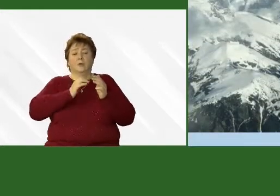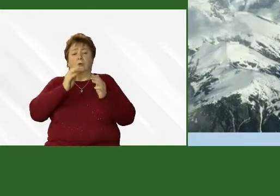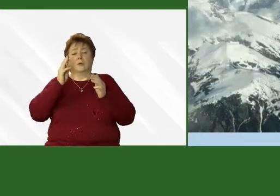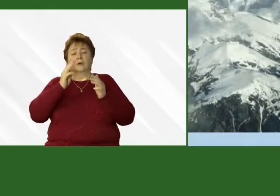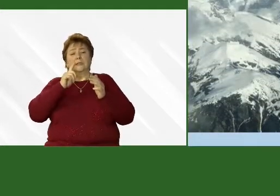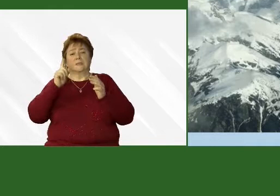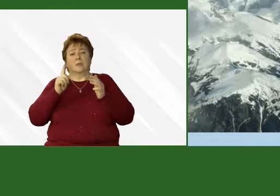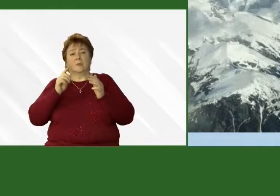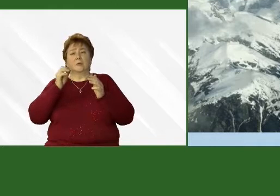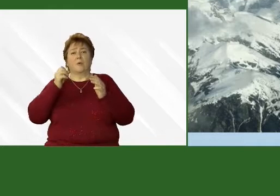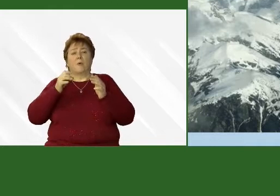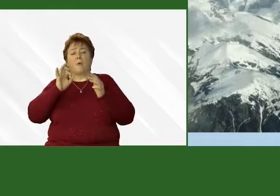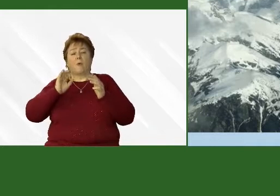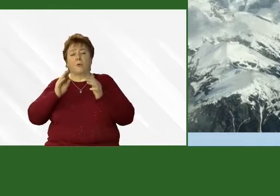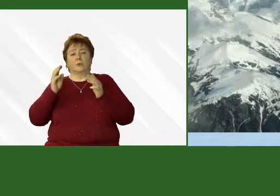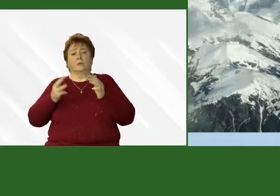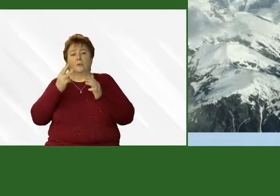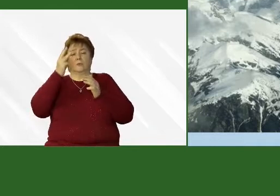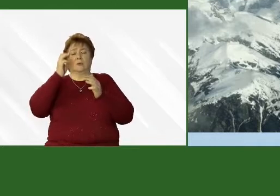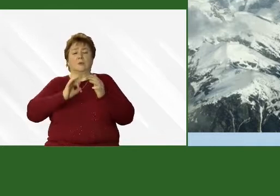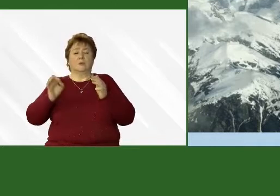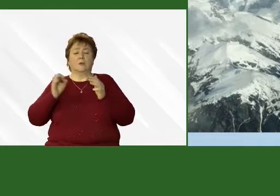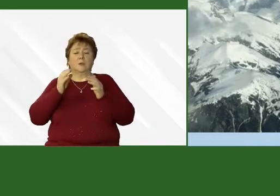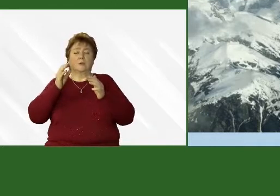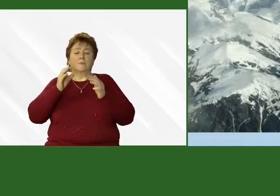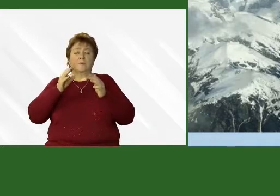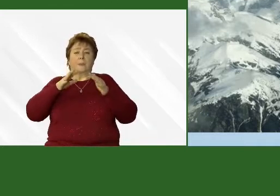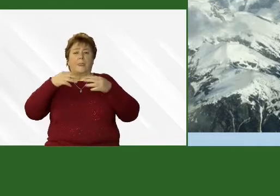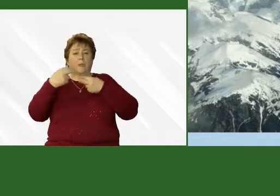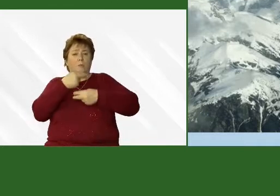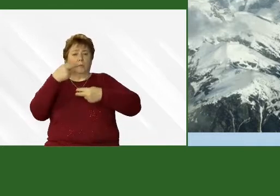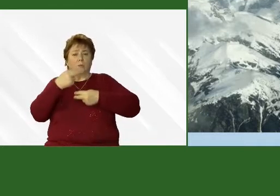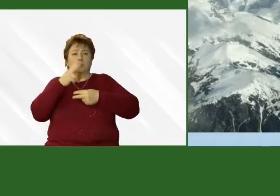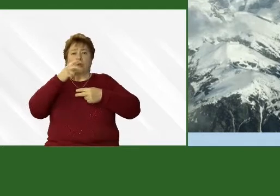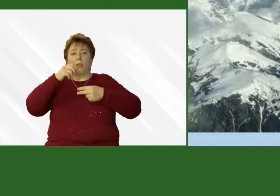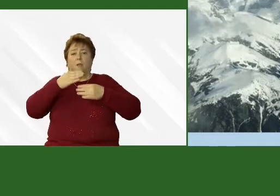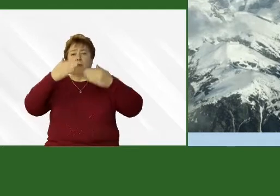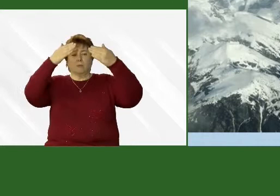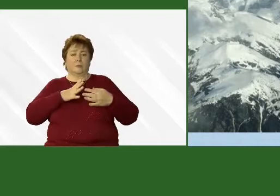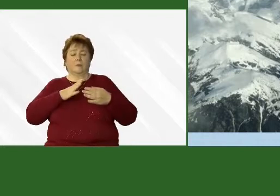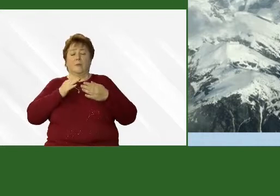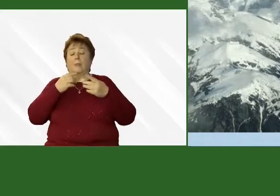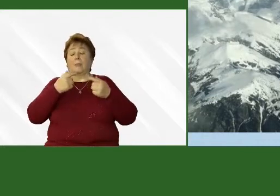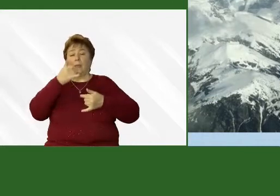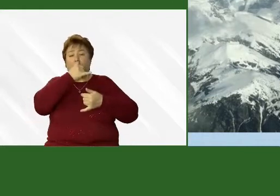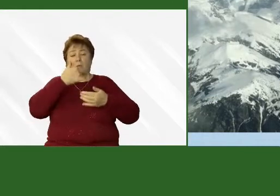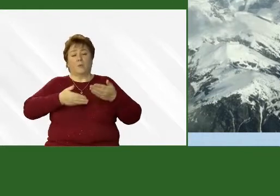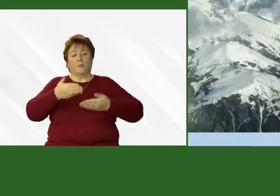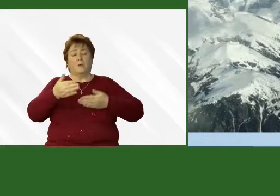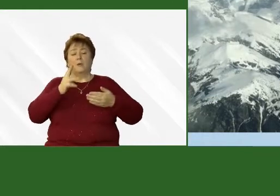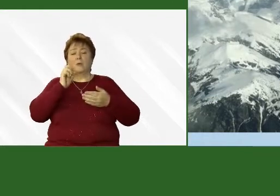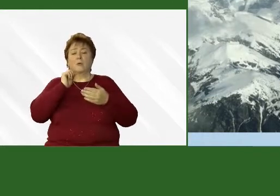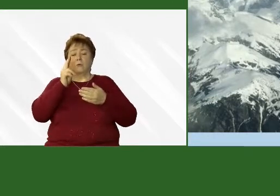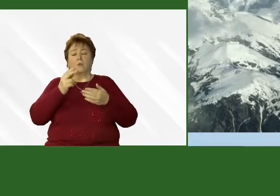огненной земли. Здесь непроницаемая стена льдов помешала ему идти далее. Кук одним